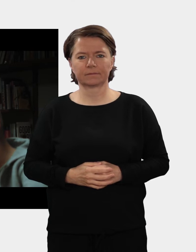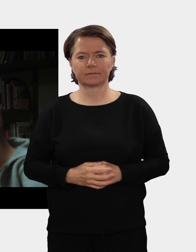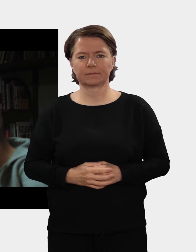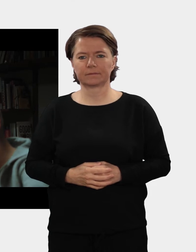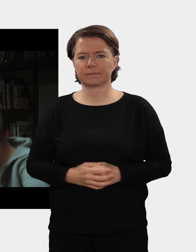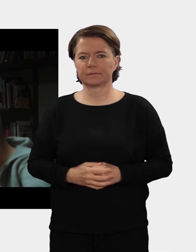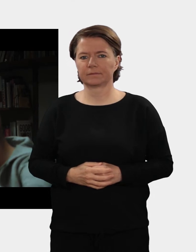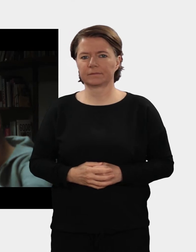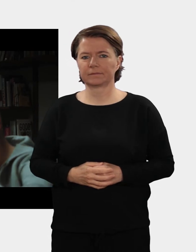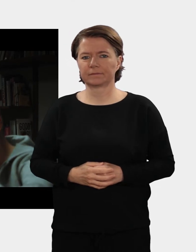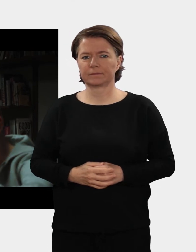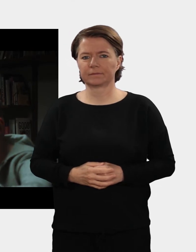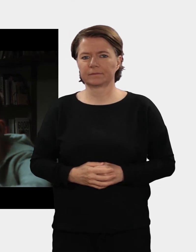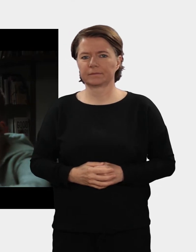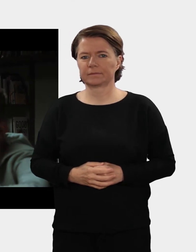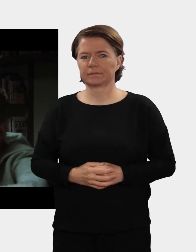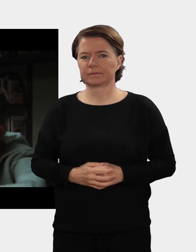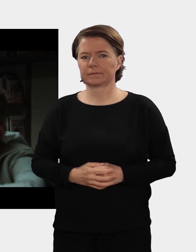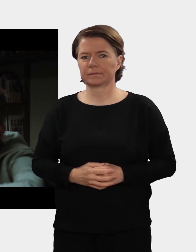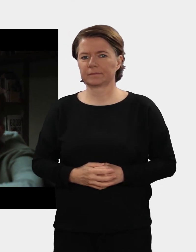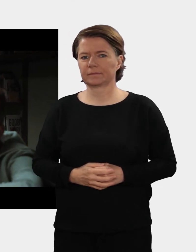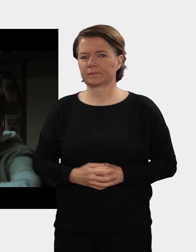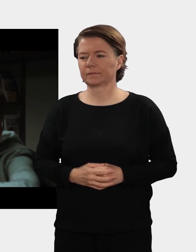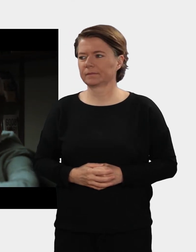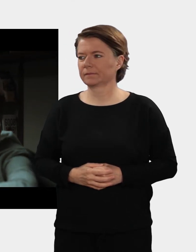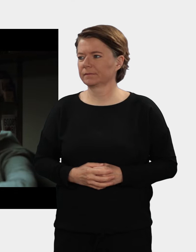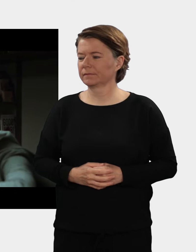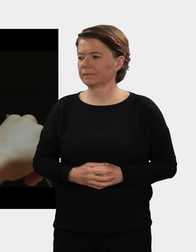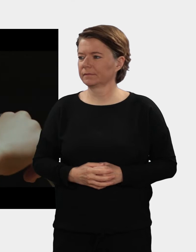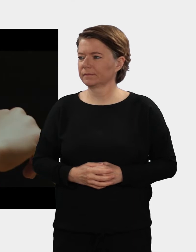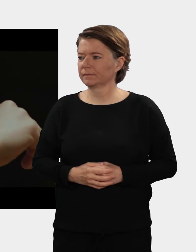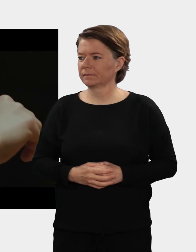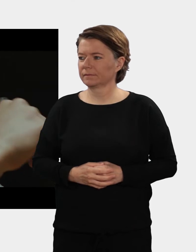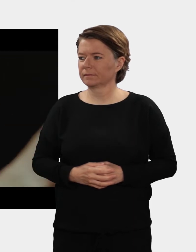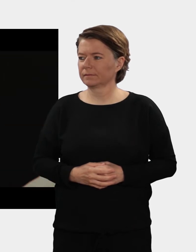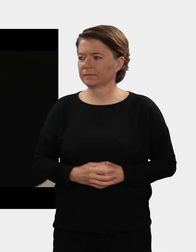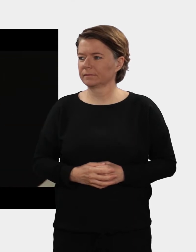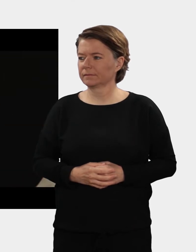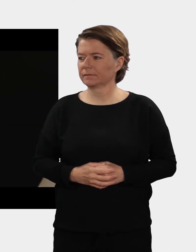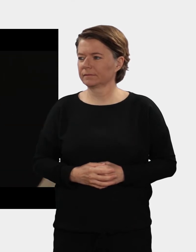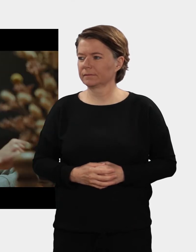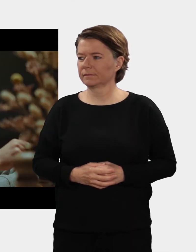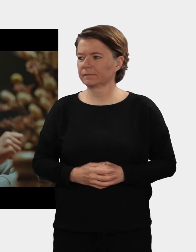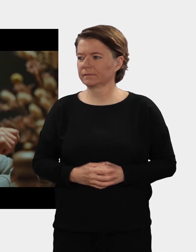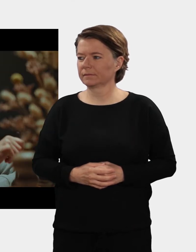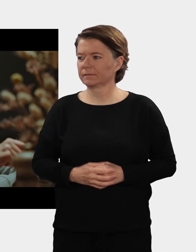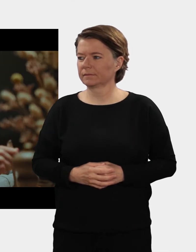Ja. Ja. Ja. Ja. Ja. Ja. Ich habe gebrochen.